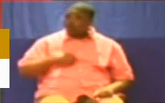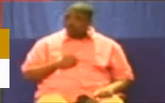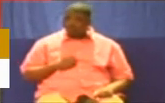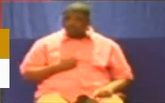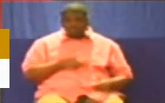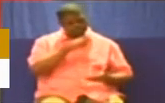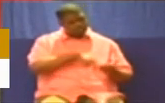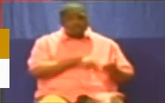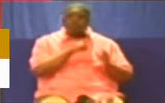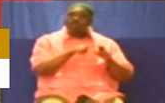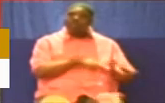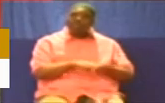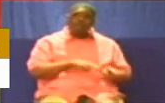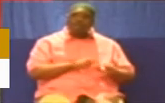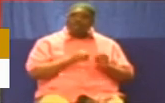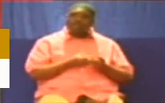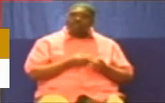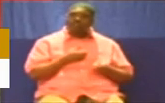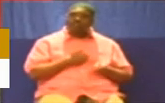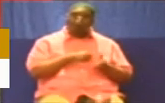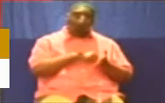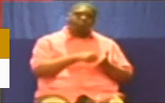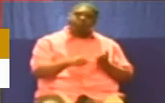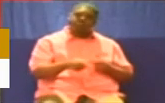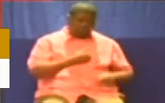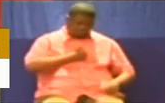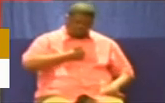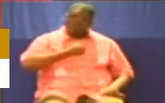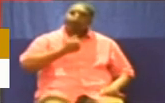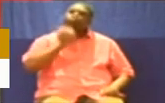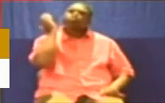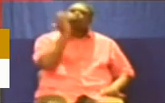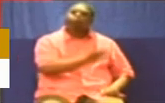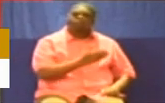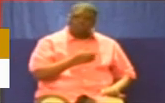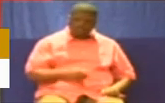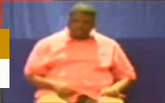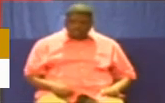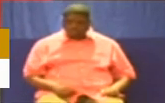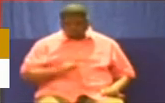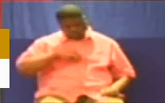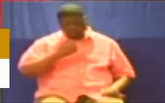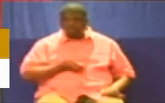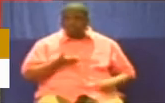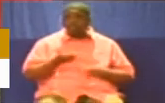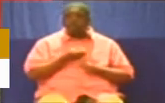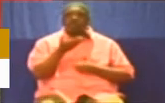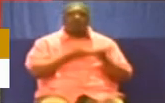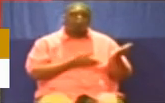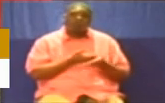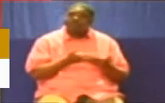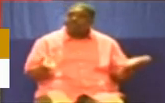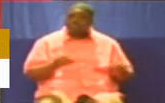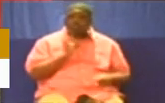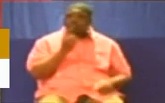Nimesaini mkataba, lakini mkataba wangu ulikuwa ni wa kulipa mimi mwenyewe moja kwa moja. Kwa hiyo kama nitapata barua, basi